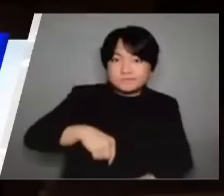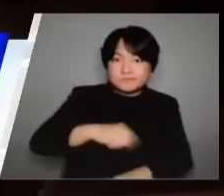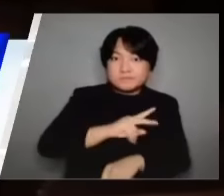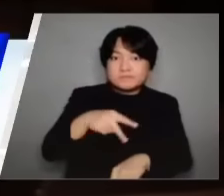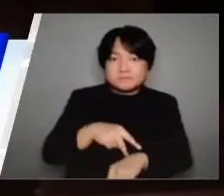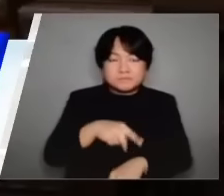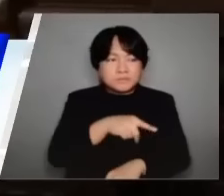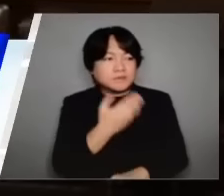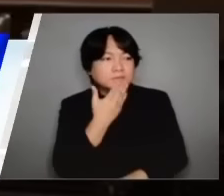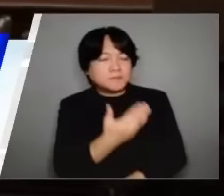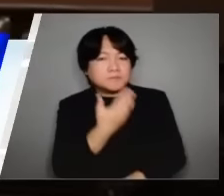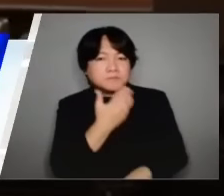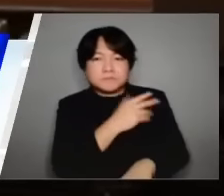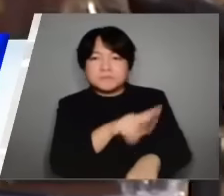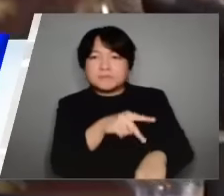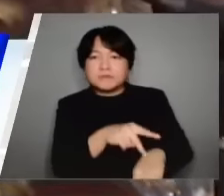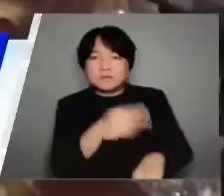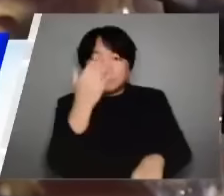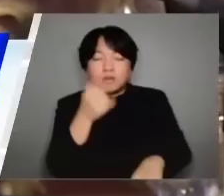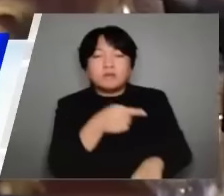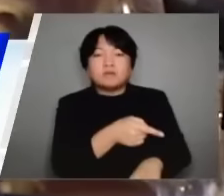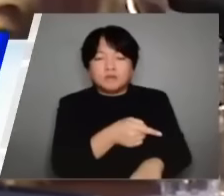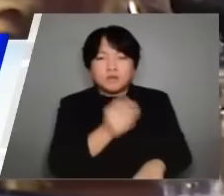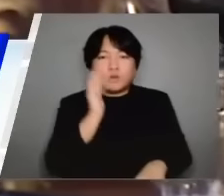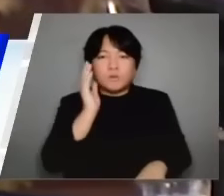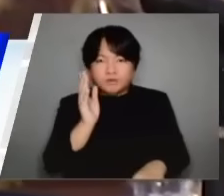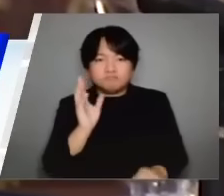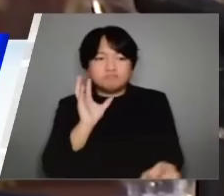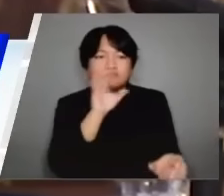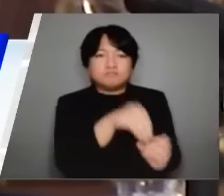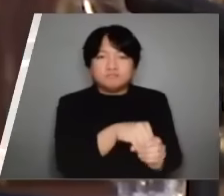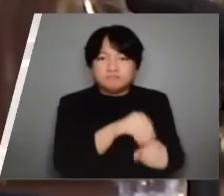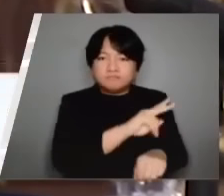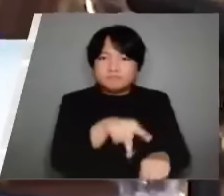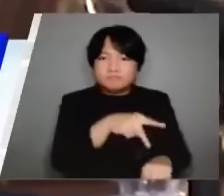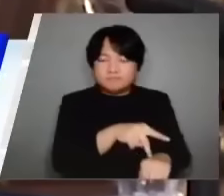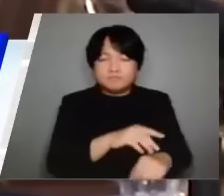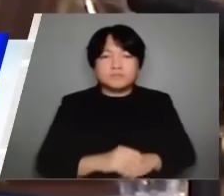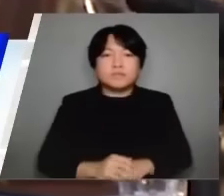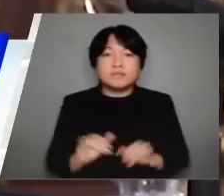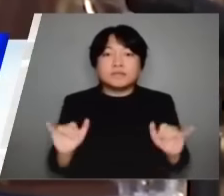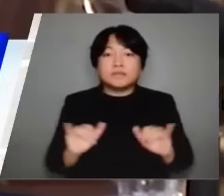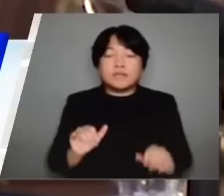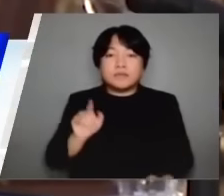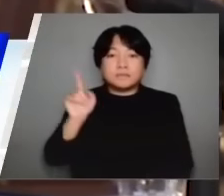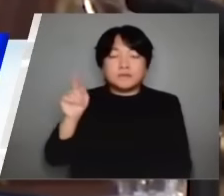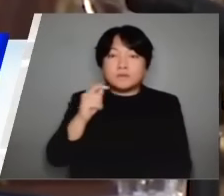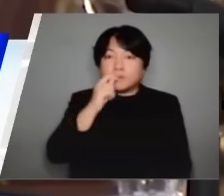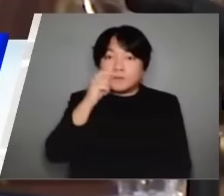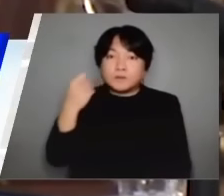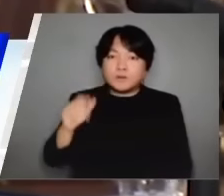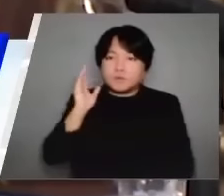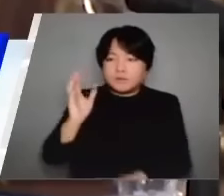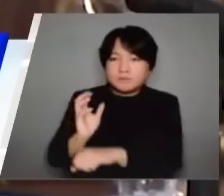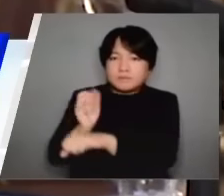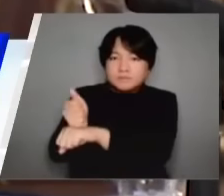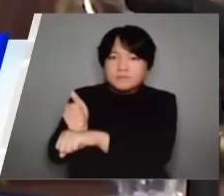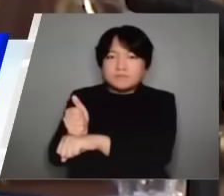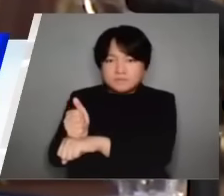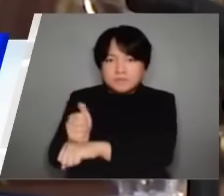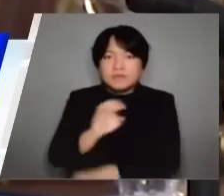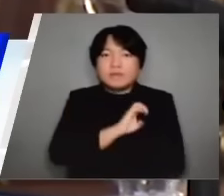bagay na kinumpirma na ng malang magbubukas din daw ng embahada ang Ukraine sa Pilipinas ngayong taon hiniling din Zel